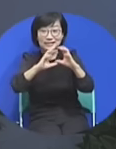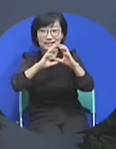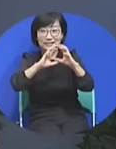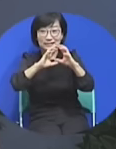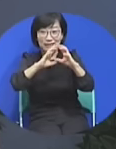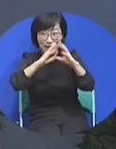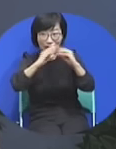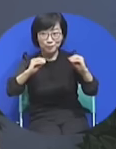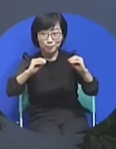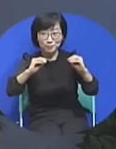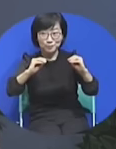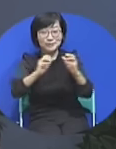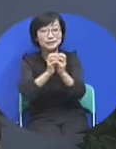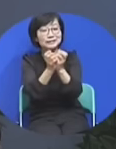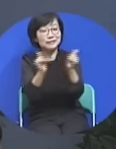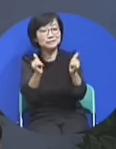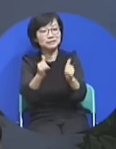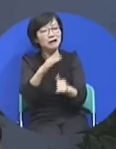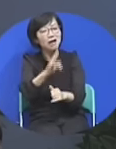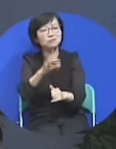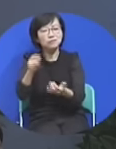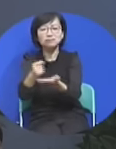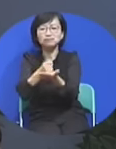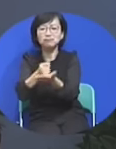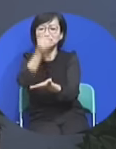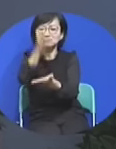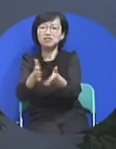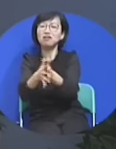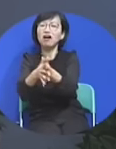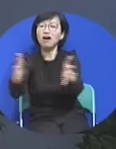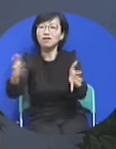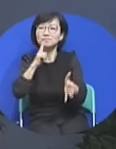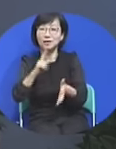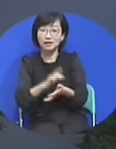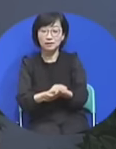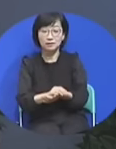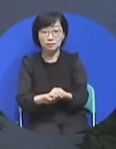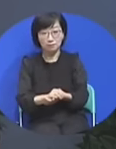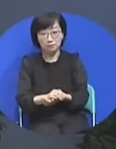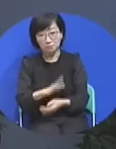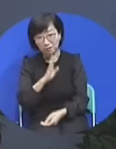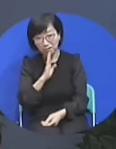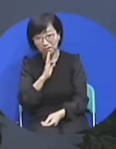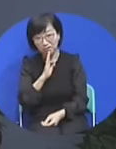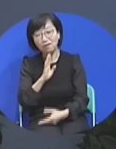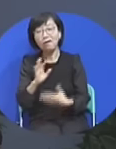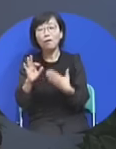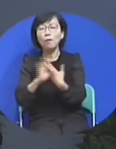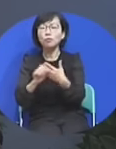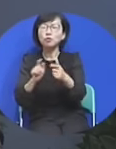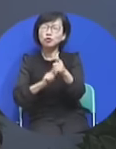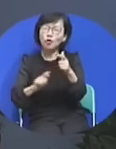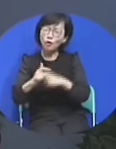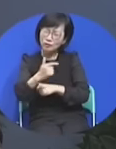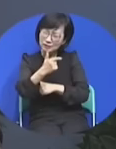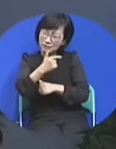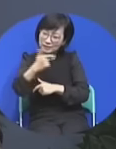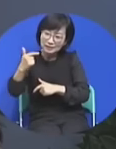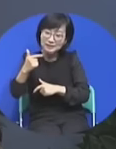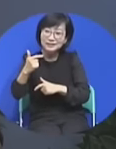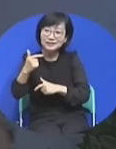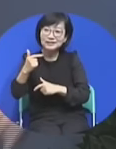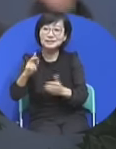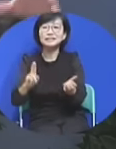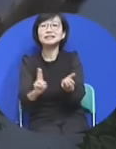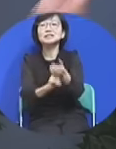싶습니다. So I want to tell those scholars. 만약에 그렇다면 더 기적이다. If that's the case, then it's even a greater miracle. 하나님이 갈라지는